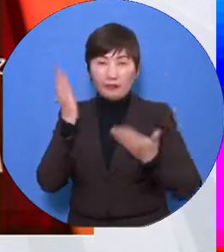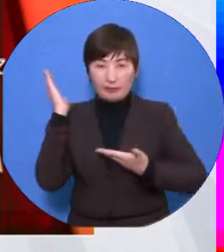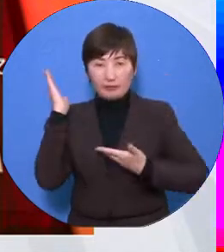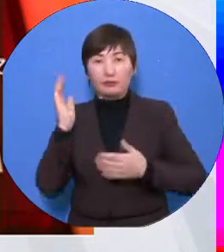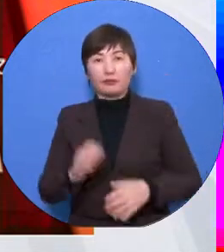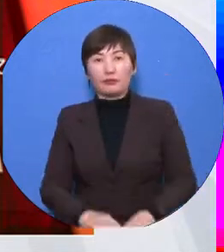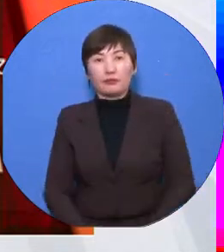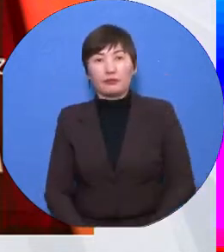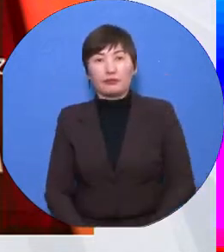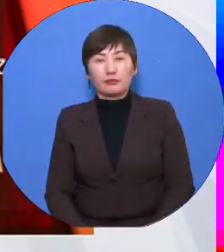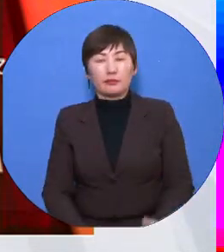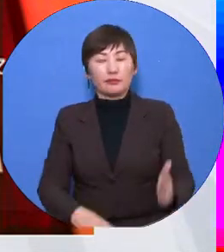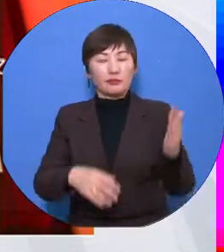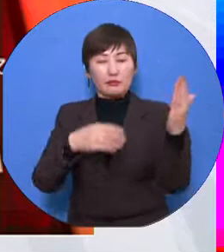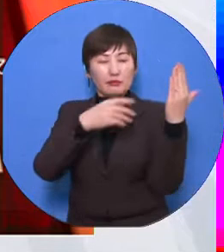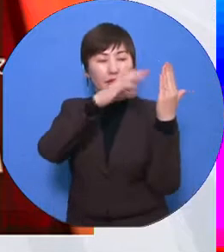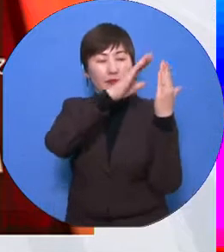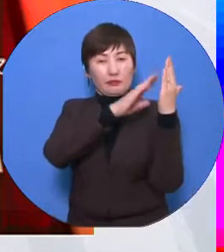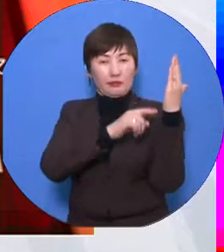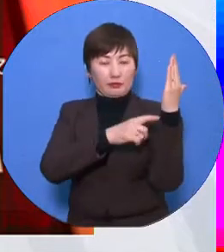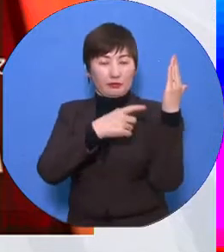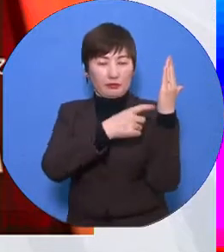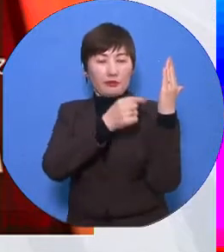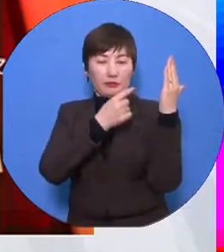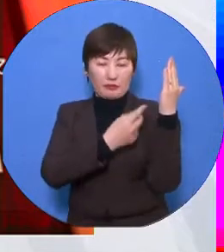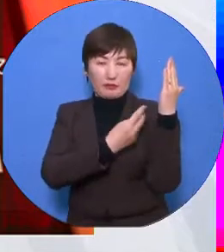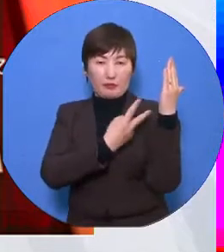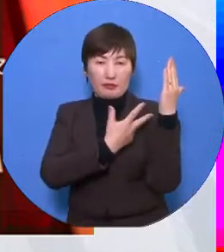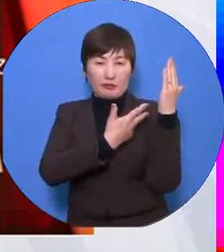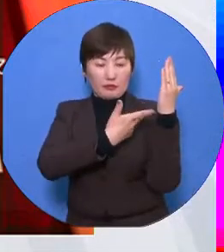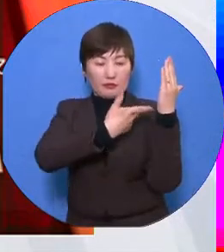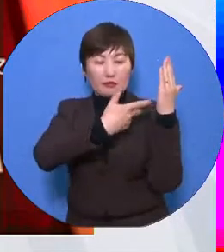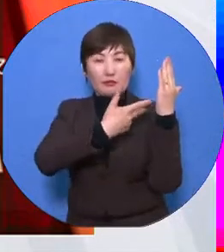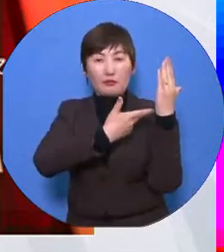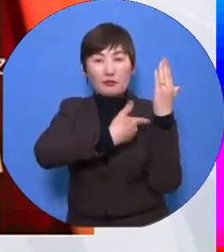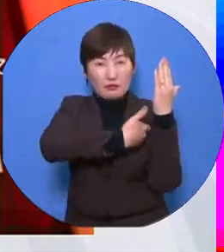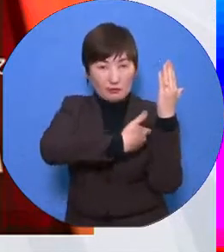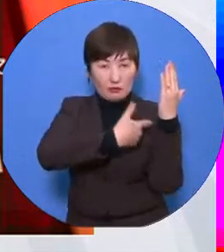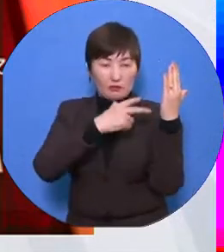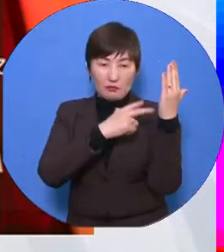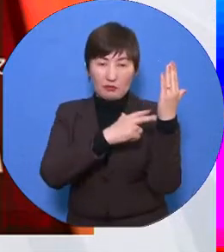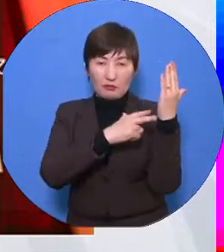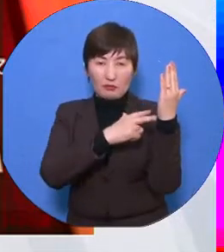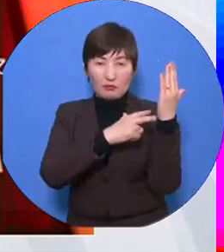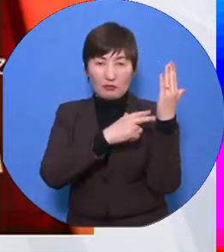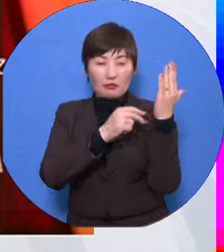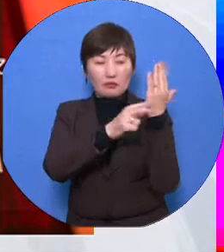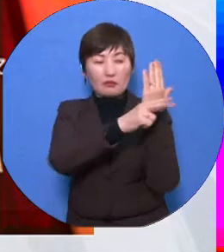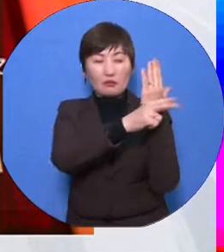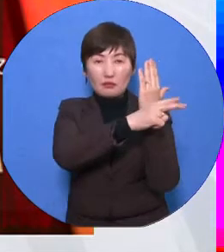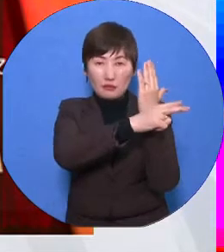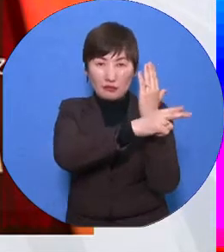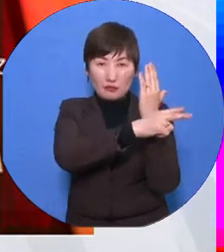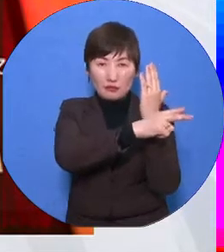За бие толиноос 1, 2, 3 нүд зайд байна. А дүрс 1,